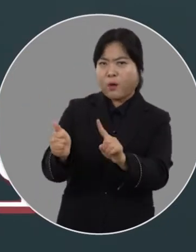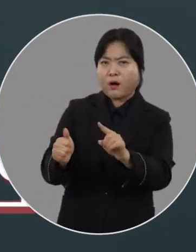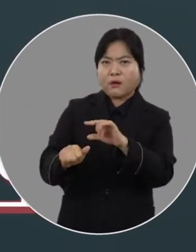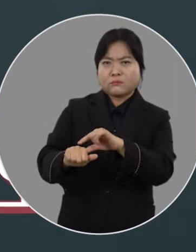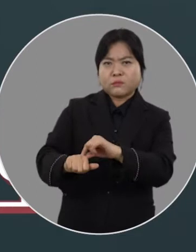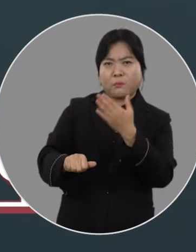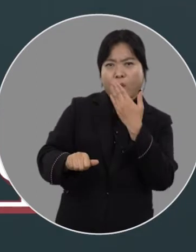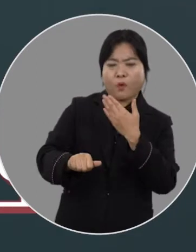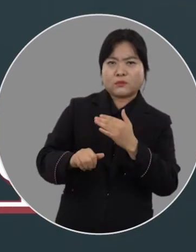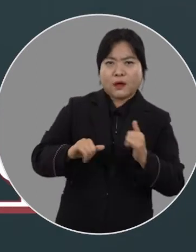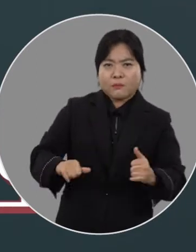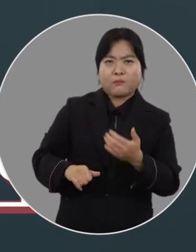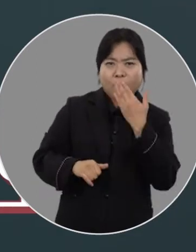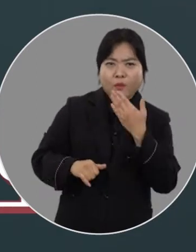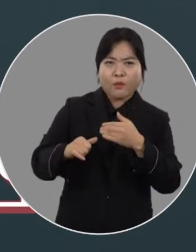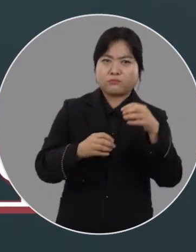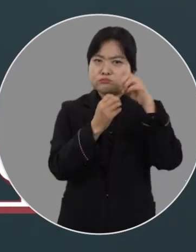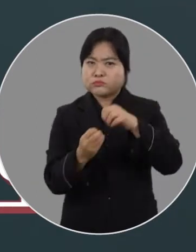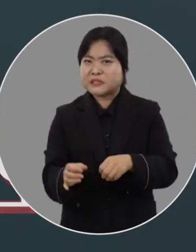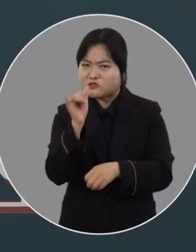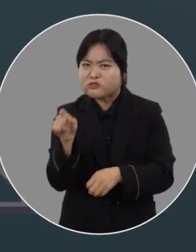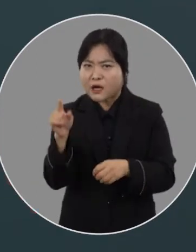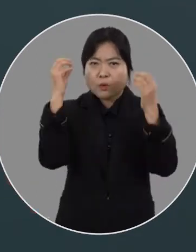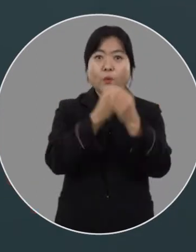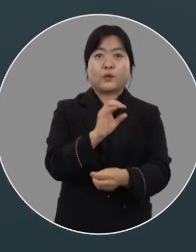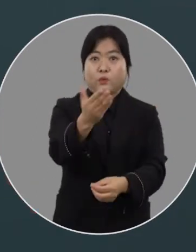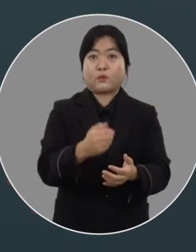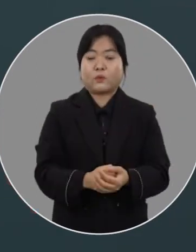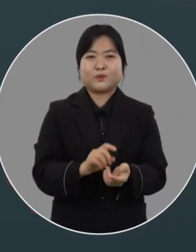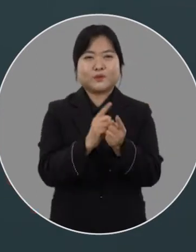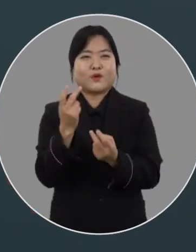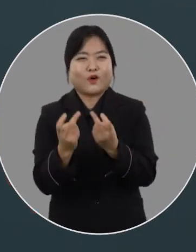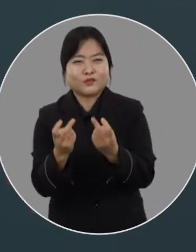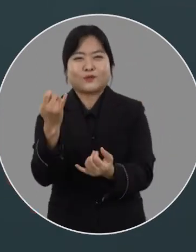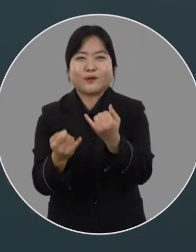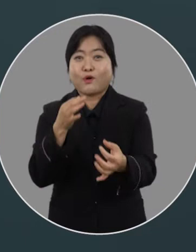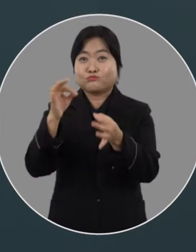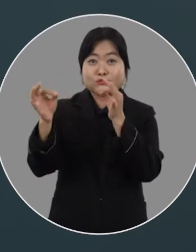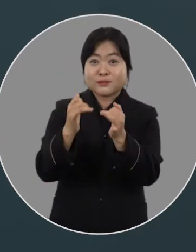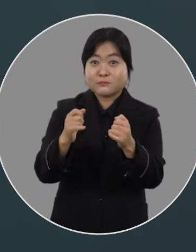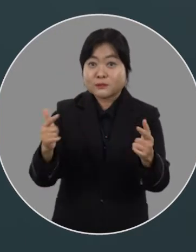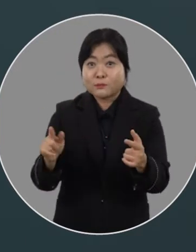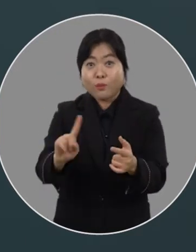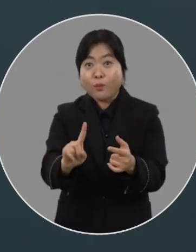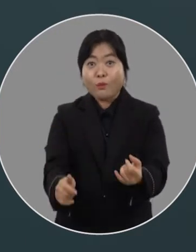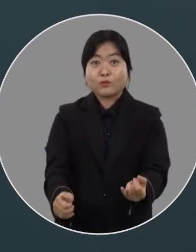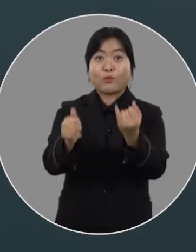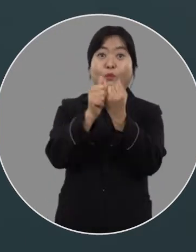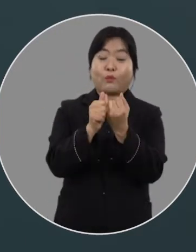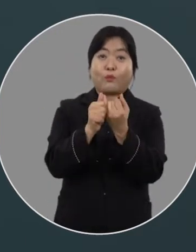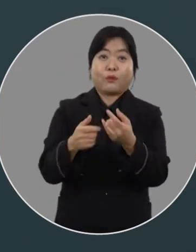식인의 풍습을 가지고 있다라고 하는 그런 오해를 가지기 시작했고요. 서로 형제여 자매라고 부르던 사람들이 이제